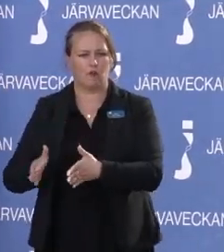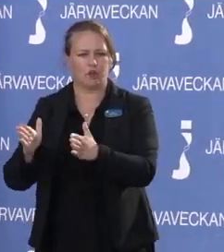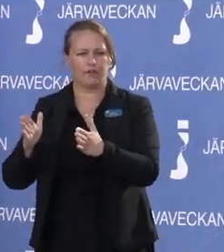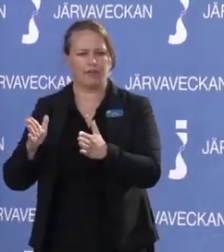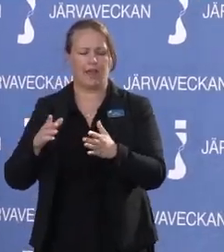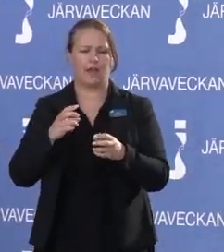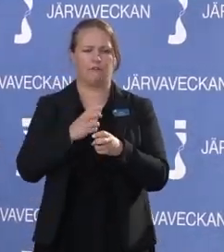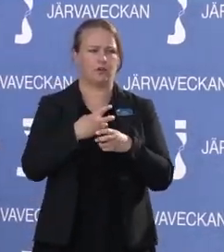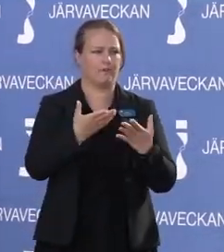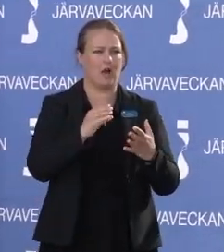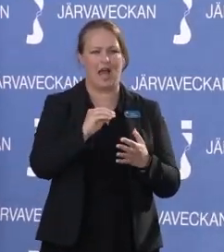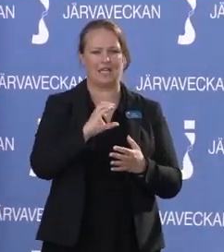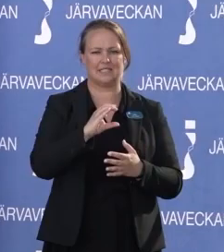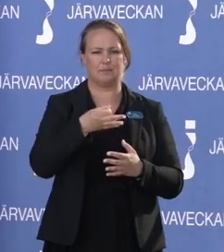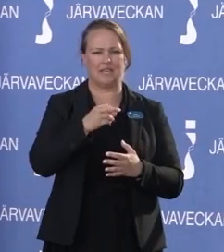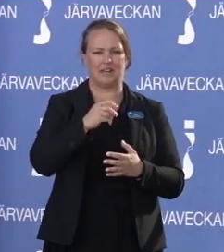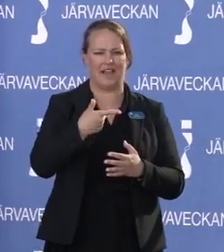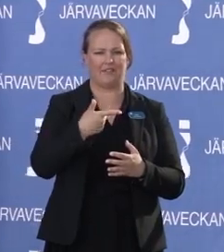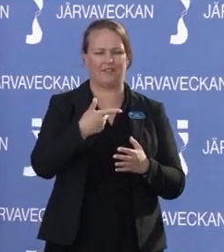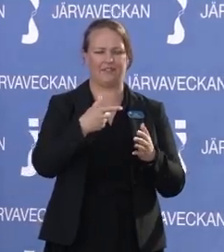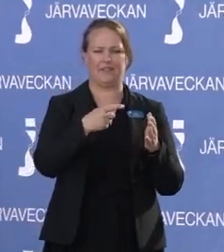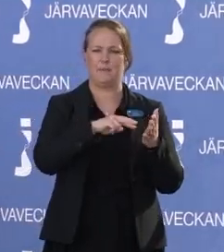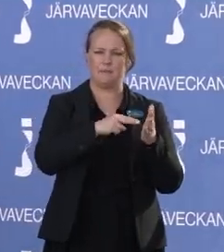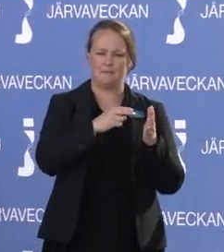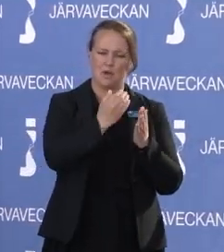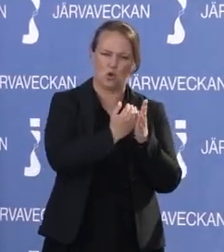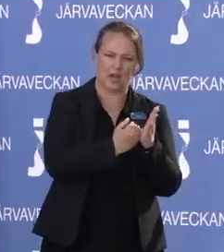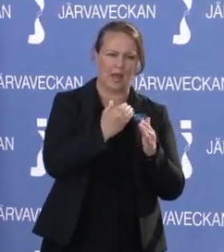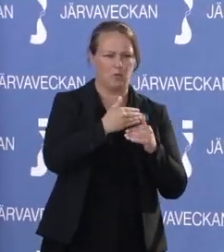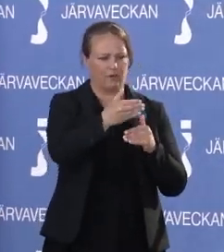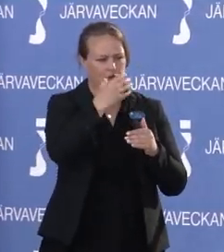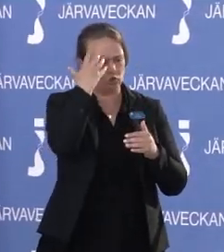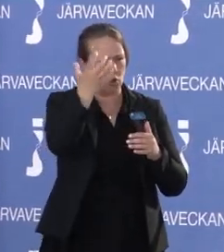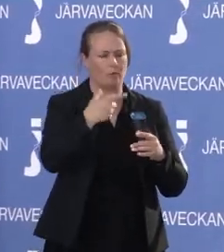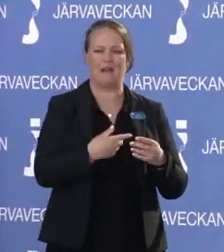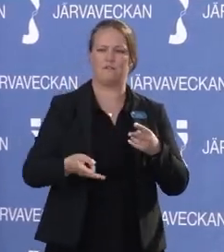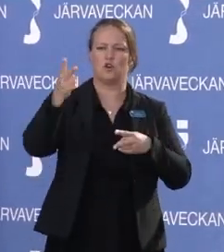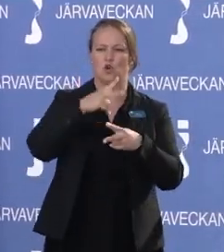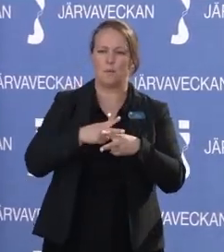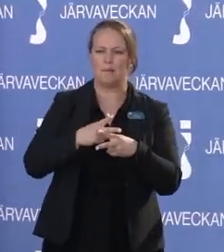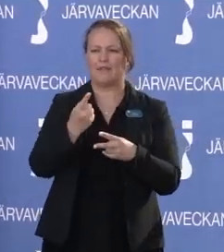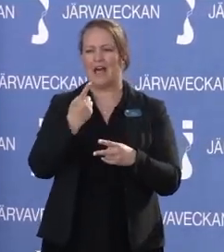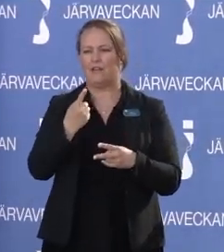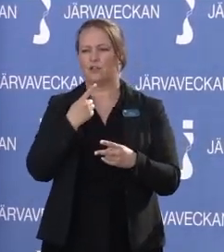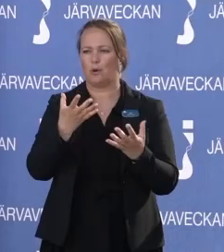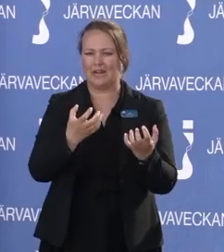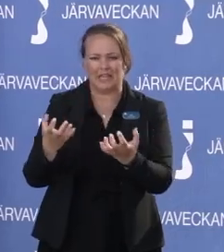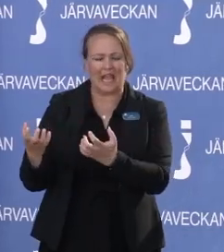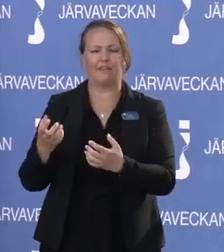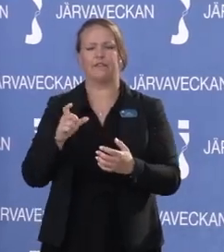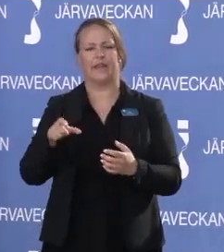aspirantprogram. Vi har startat ett aspirantprogram utanför Stockholm. Vi har dubblat antalet praktikanter. Vi åker ut till skolor. Så att vi